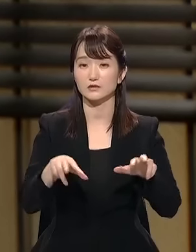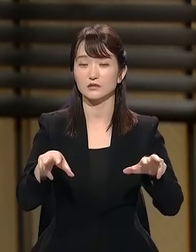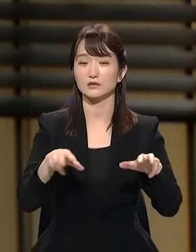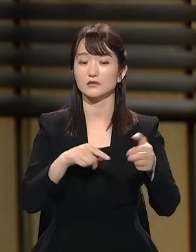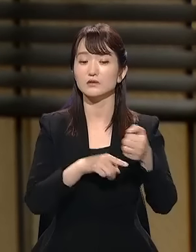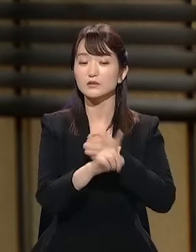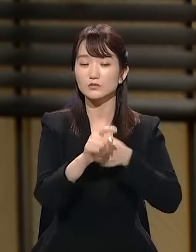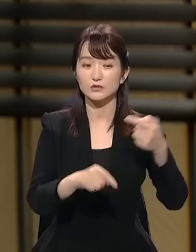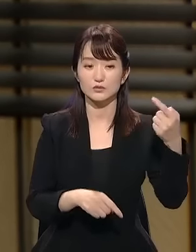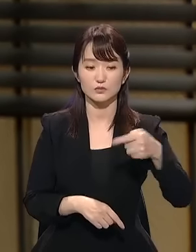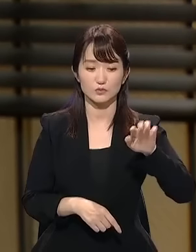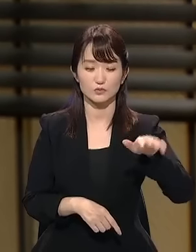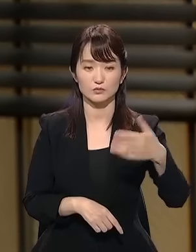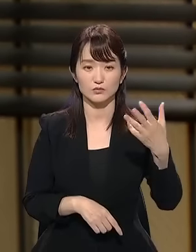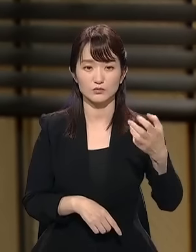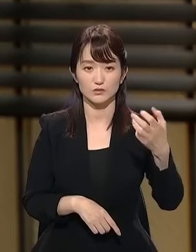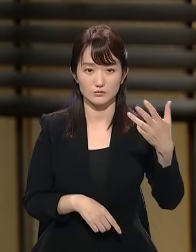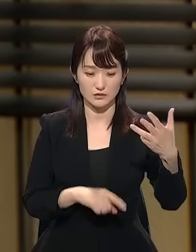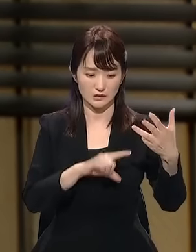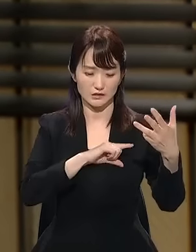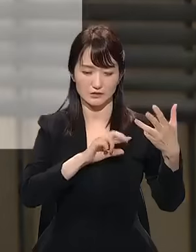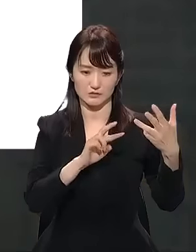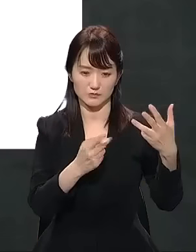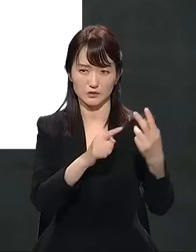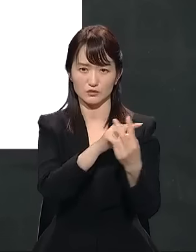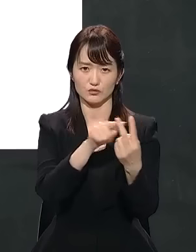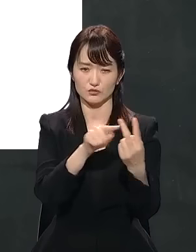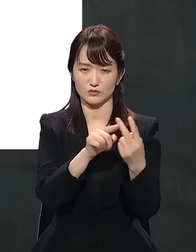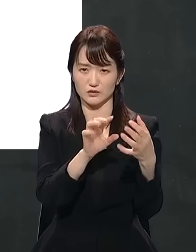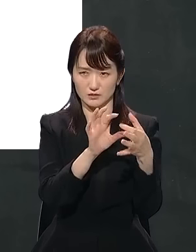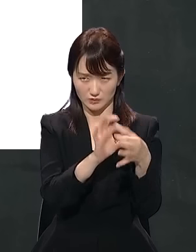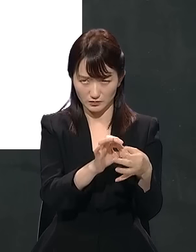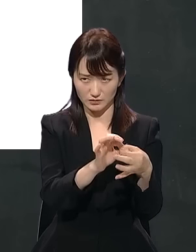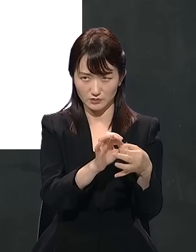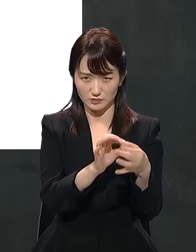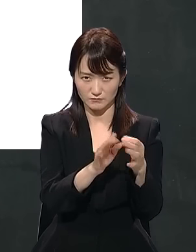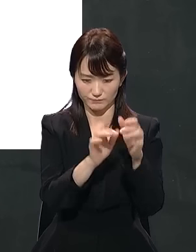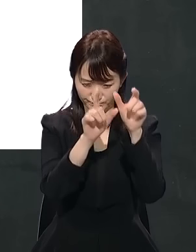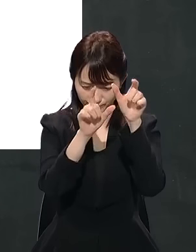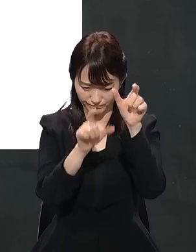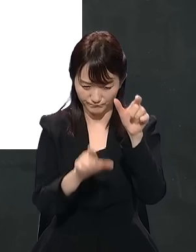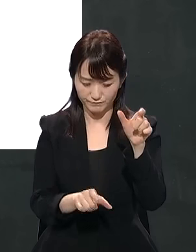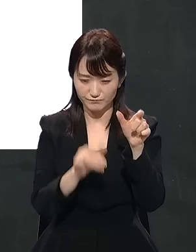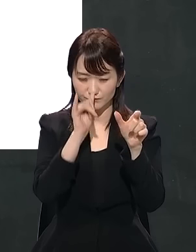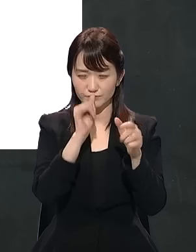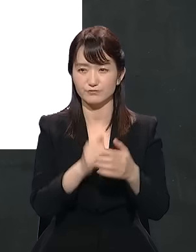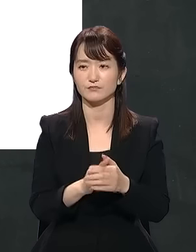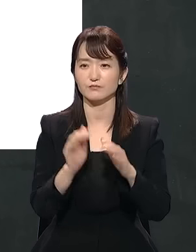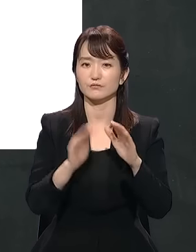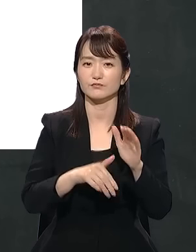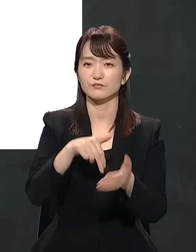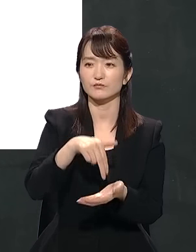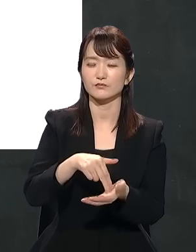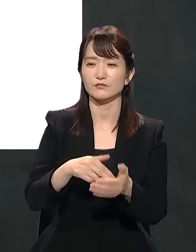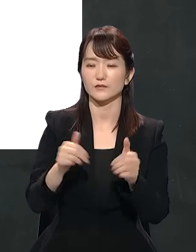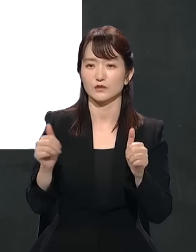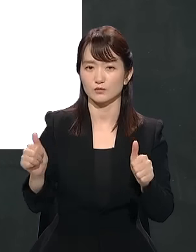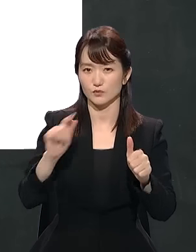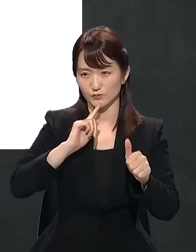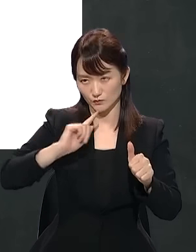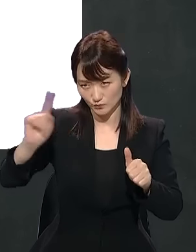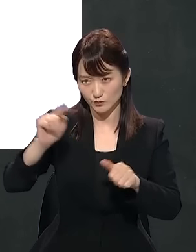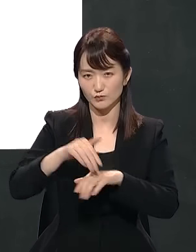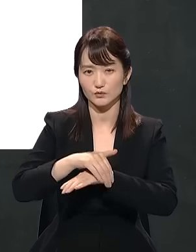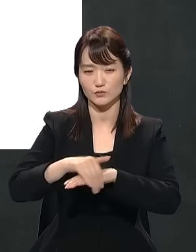88년생이라는 거 개명을 했다는 거 그냥 무리하게 이걸 두 개 연결시킨 거 밖에 없어 보여요 그래서 공식적으로이 법적 조치를 취하겠다고